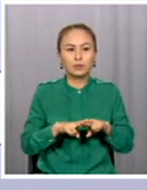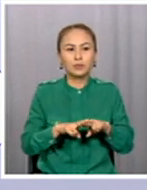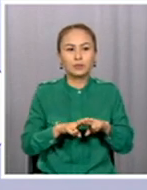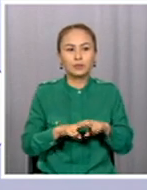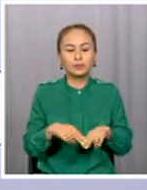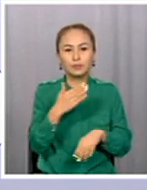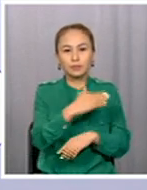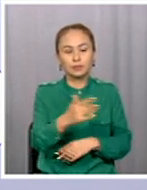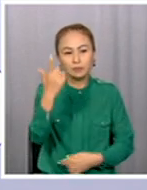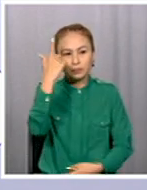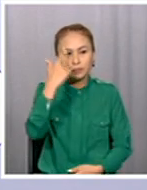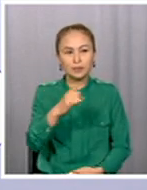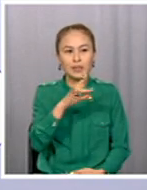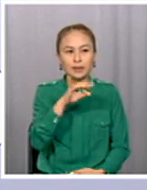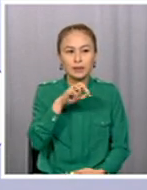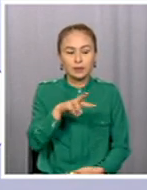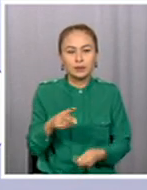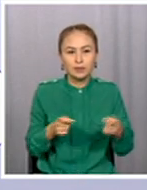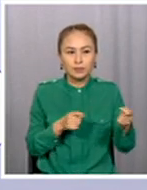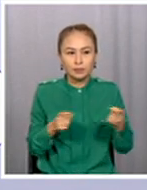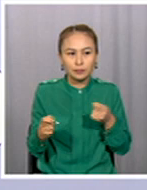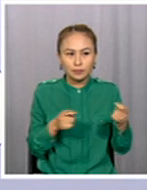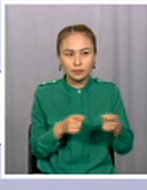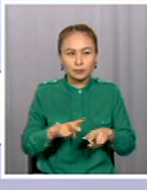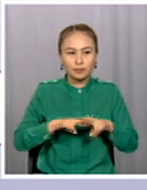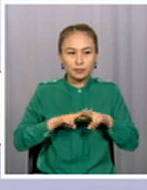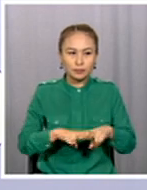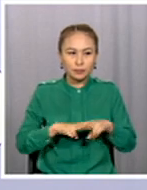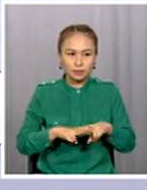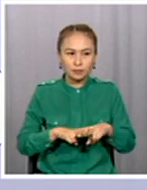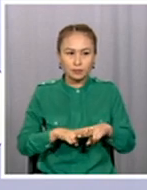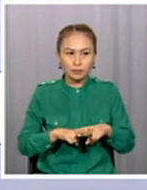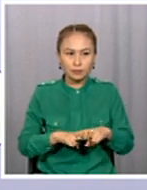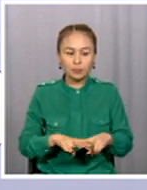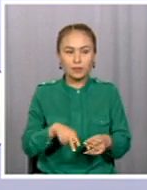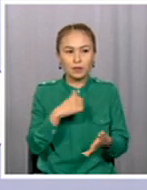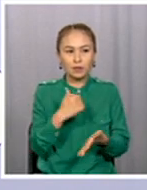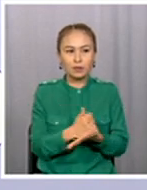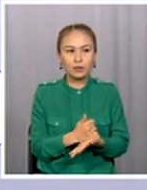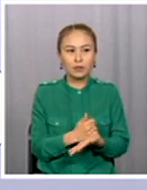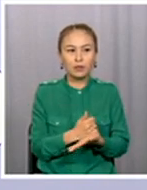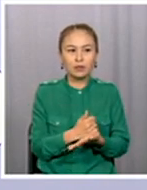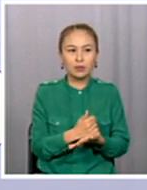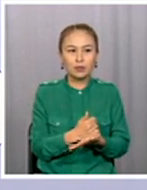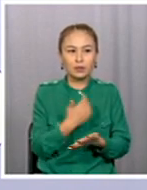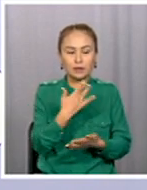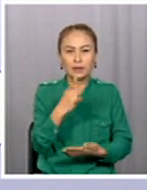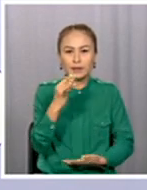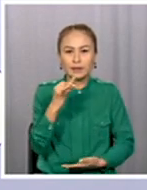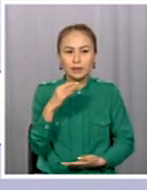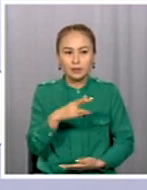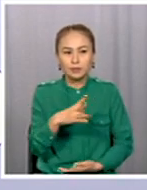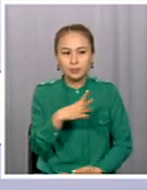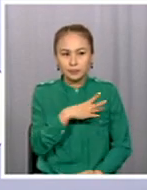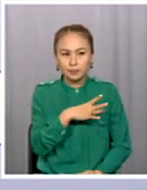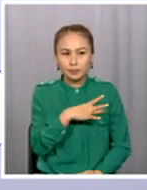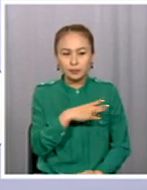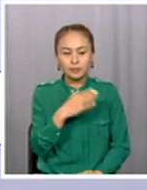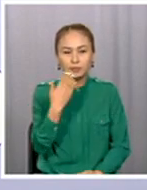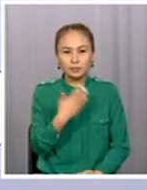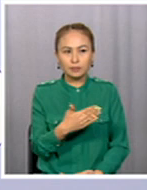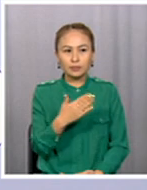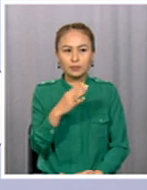Сіздер білесіздер, Рим империясының астанасы, яғни елордасы бұрыннан бері Рим қаласы болатын. Дәл осы